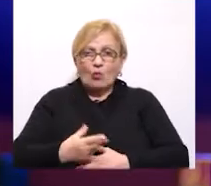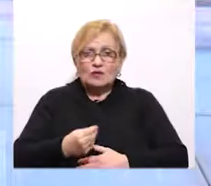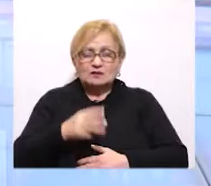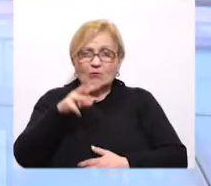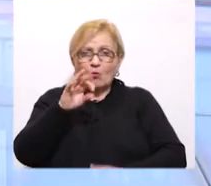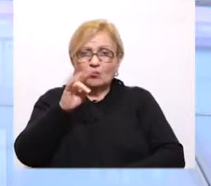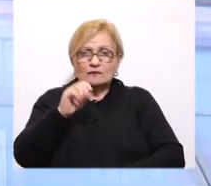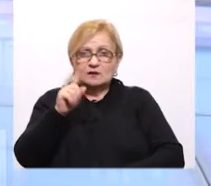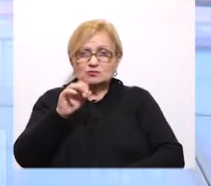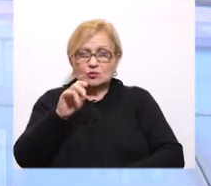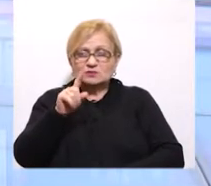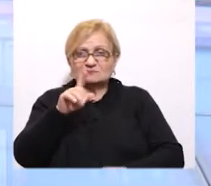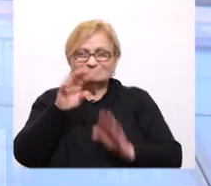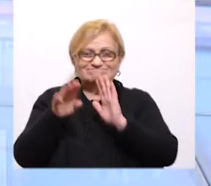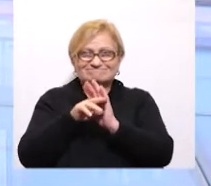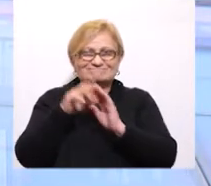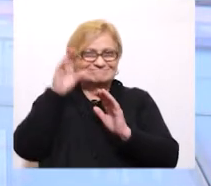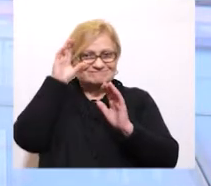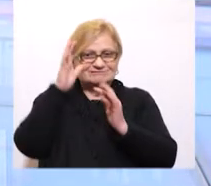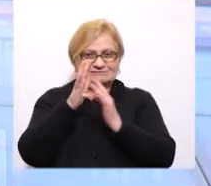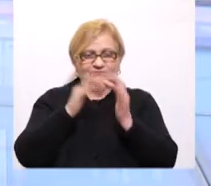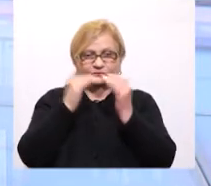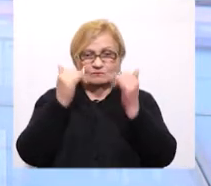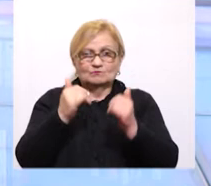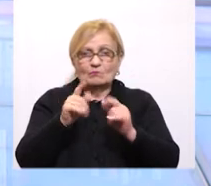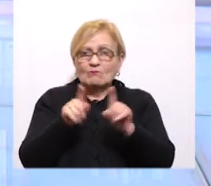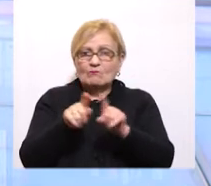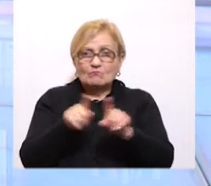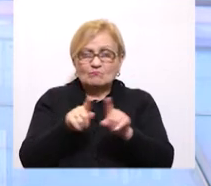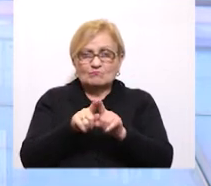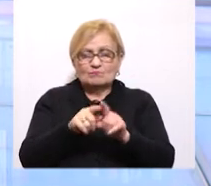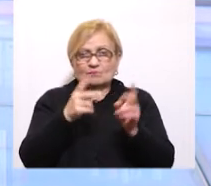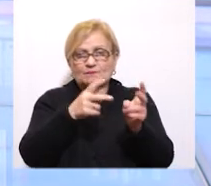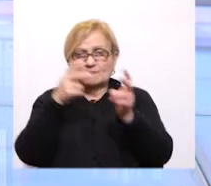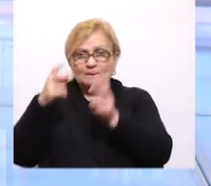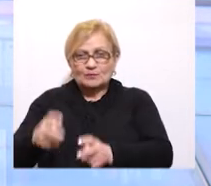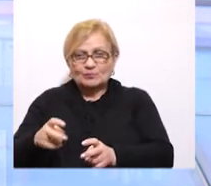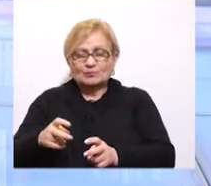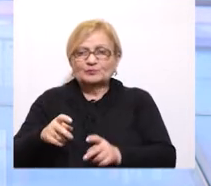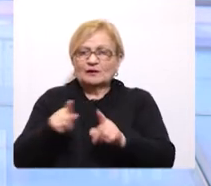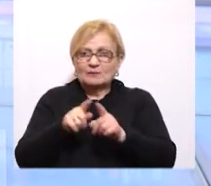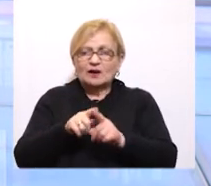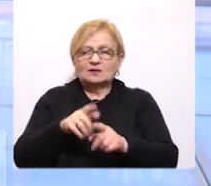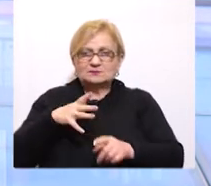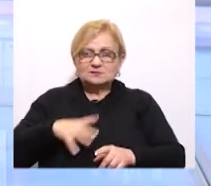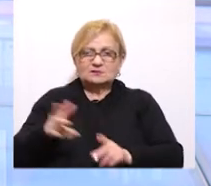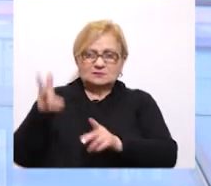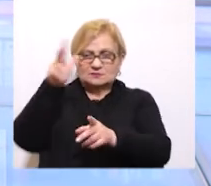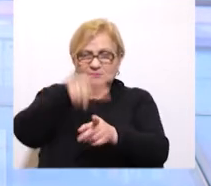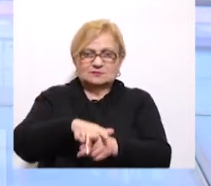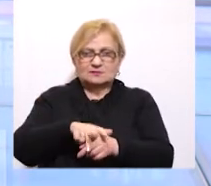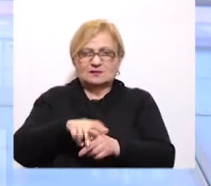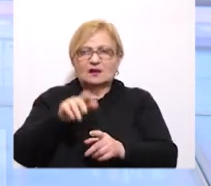ბავშვები. მაგრამ მაინც მოაყვანინა ბერკვიცი შეჯდა, მიეშურება, სადაც